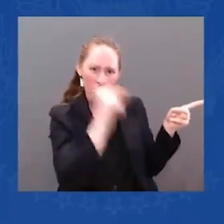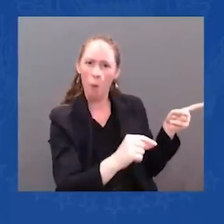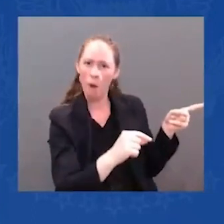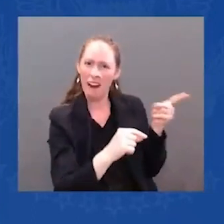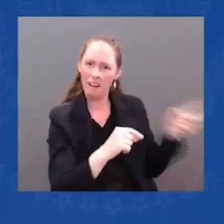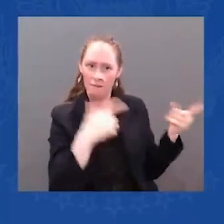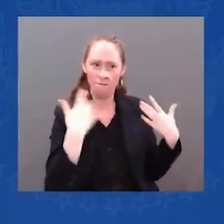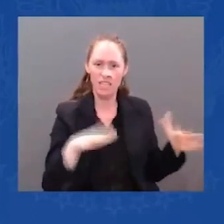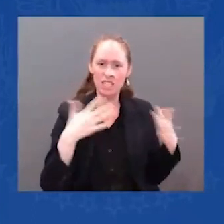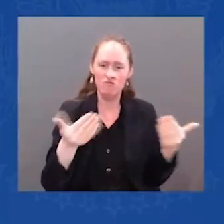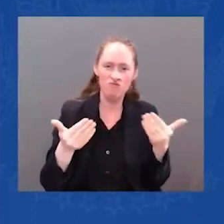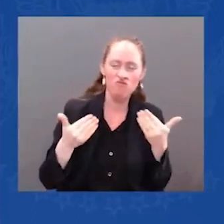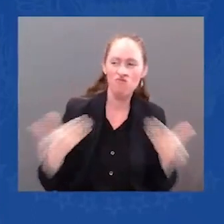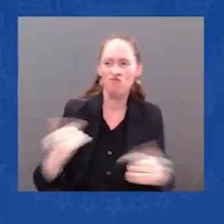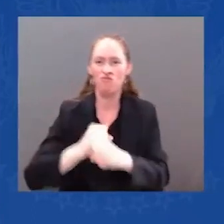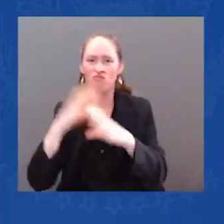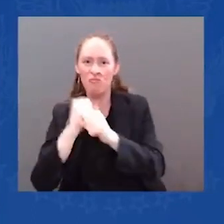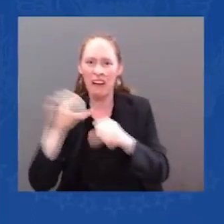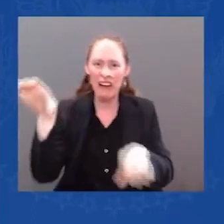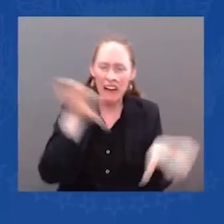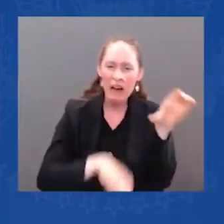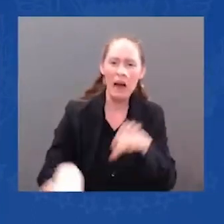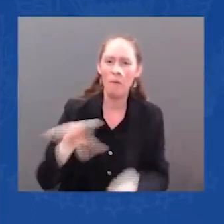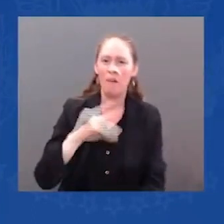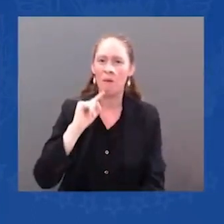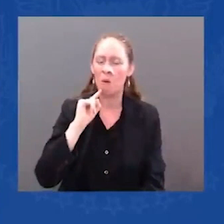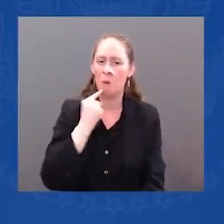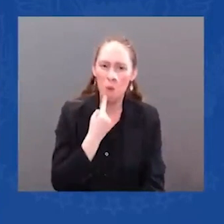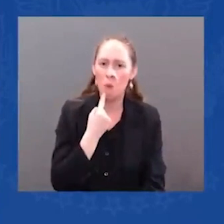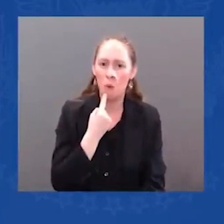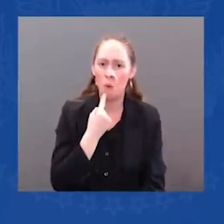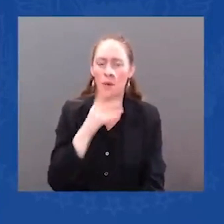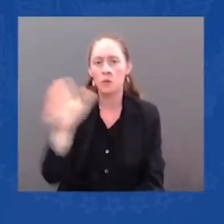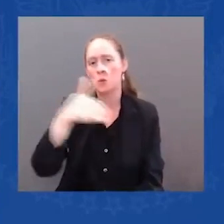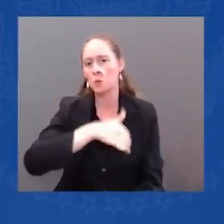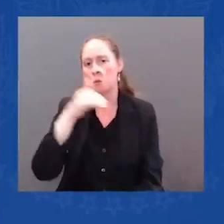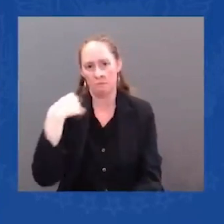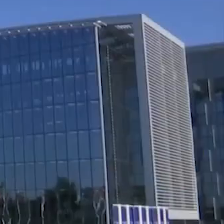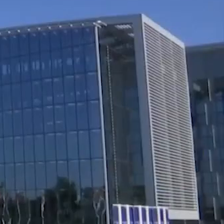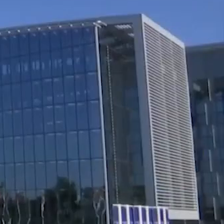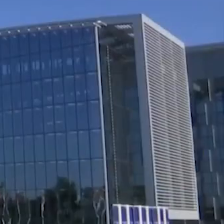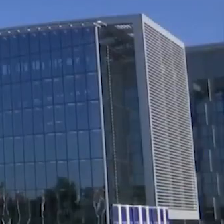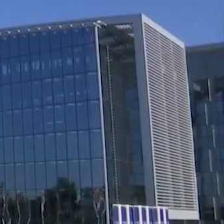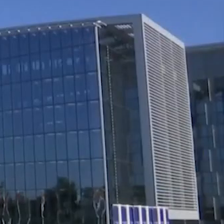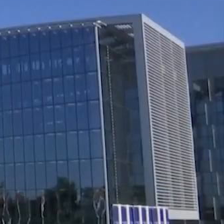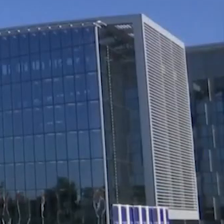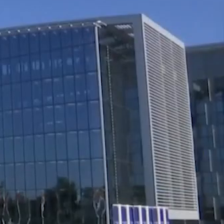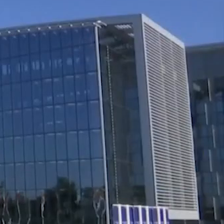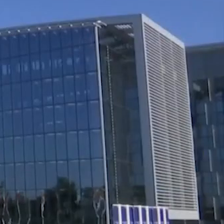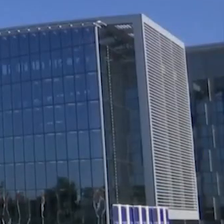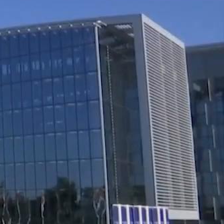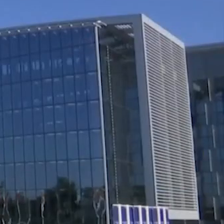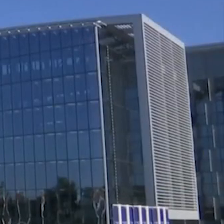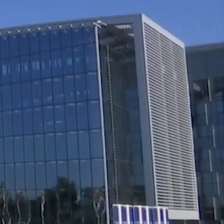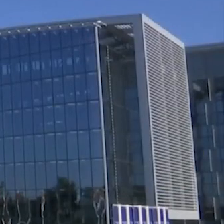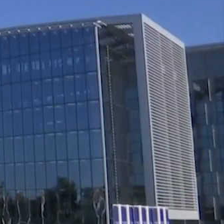knows there'll be severe consequences because of the United NATO front, but the point is, it's real. 拜登将在星期四飞